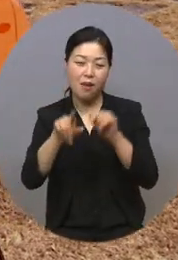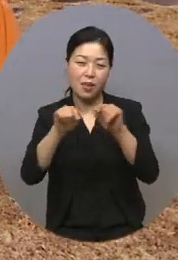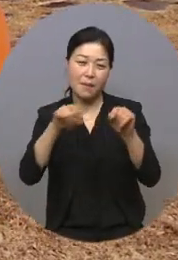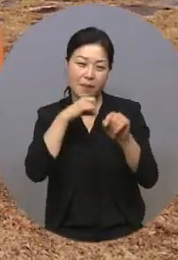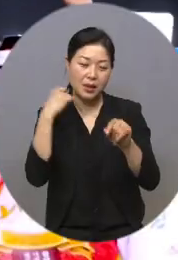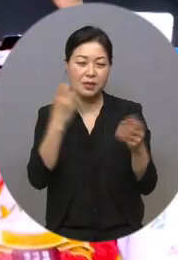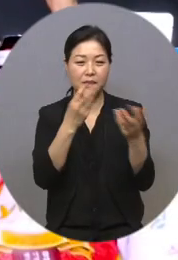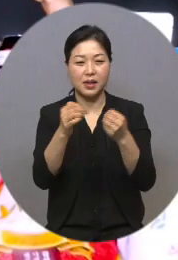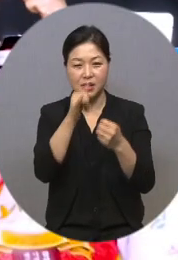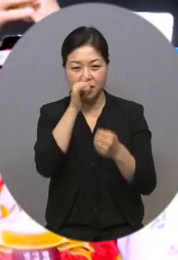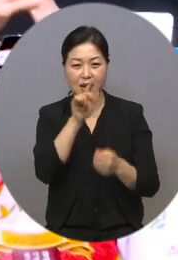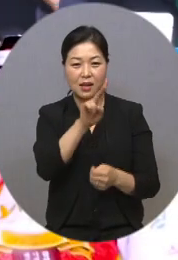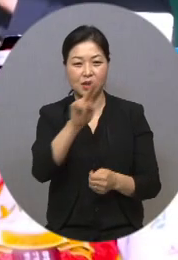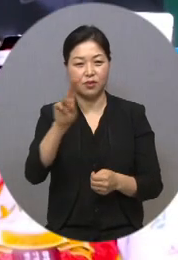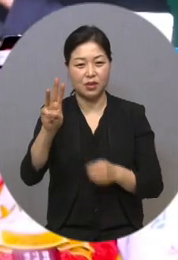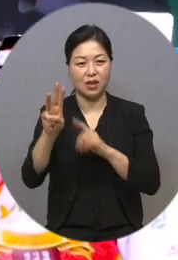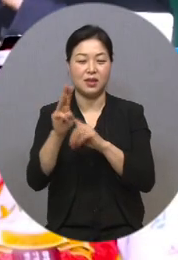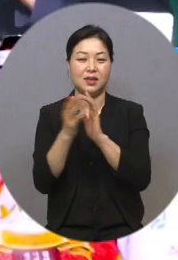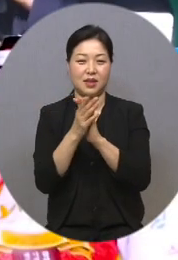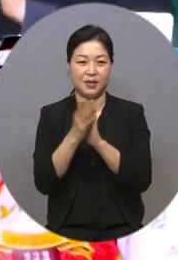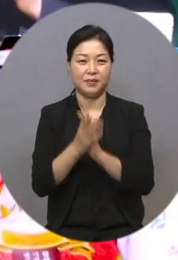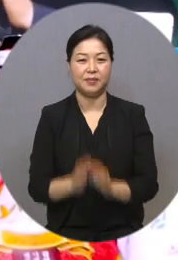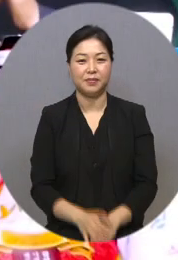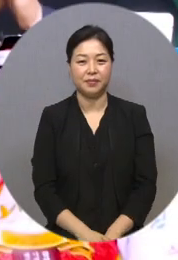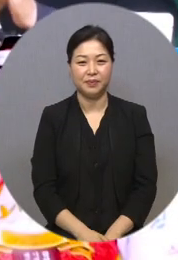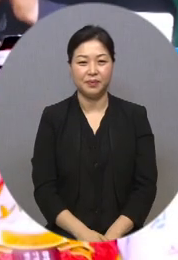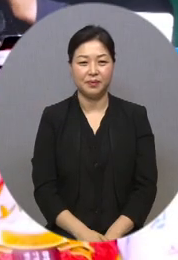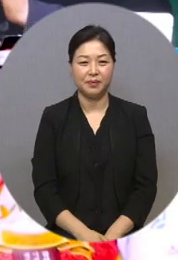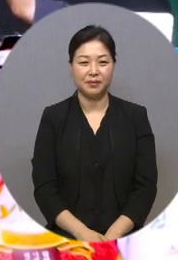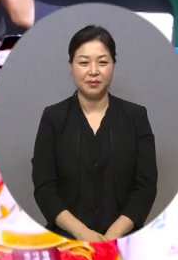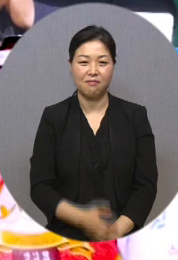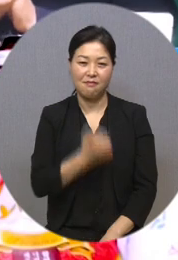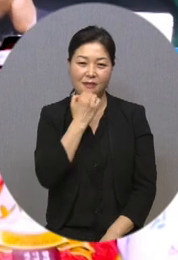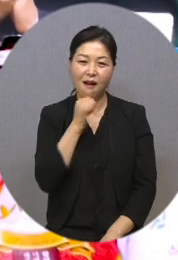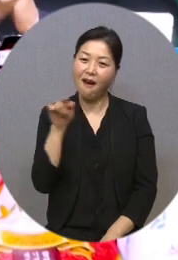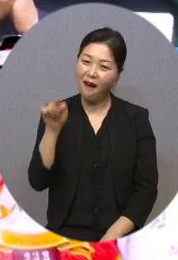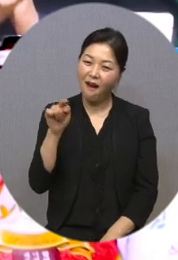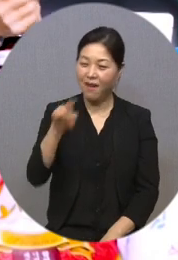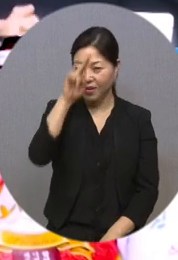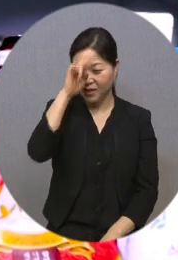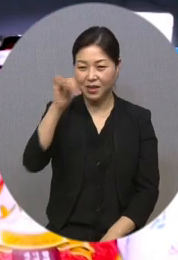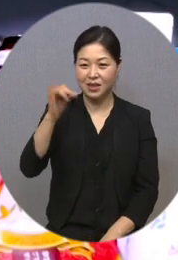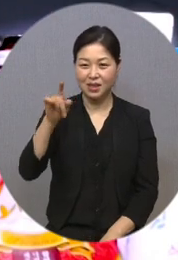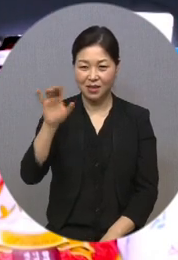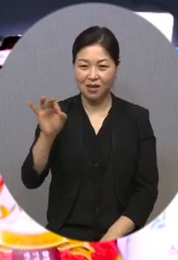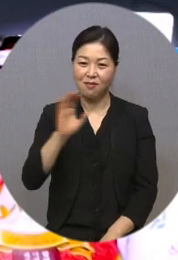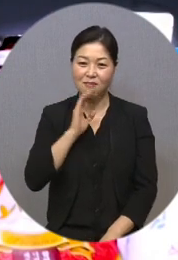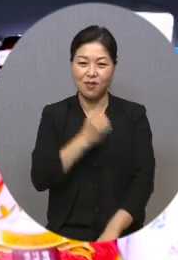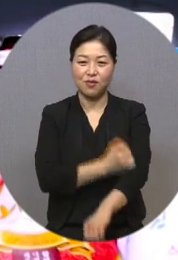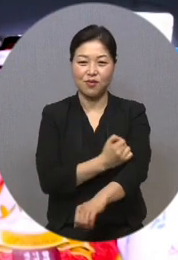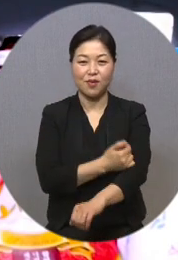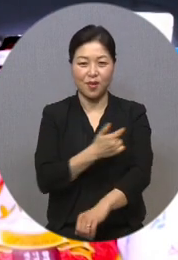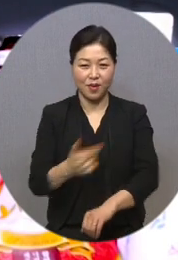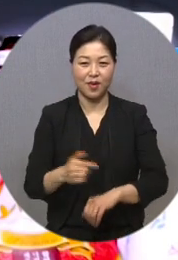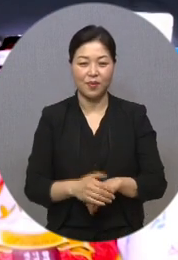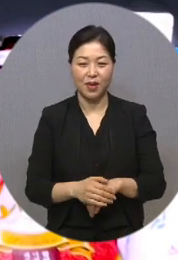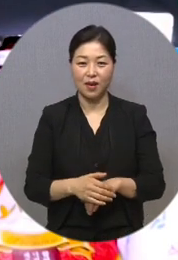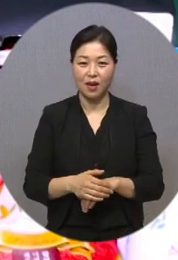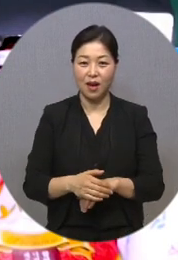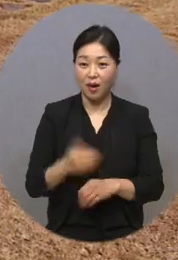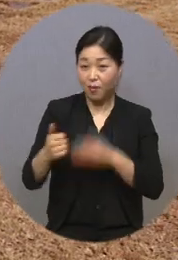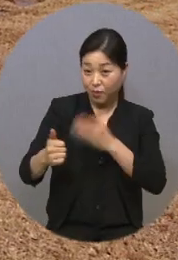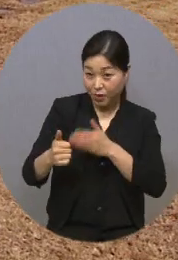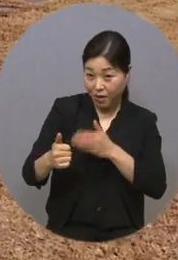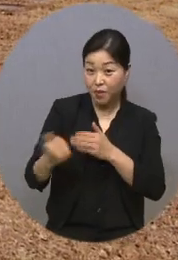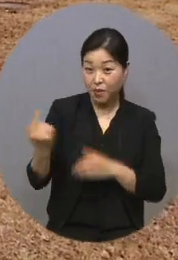둘 셋 짠. 와. 야 개그맨 우리 최기정 씨 수고하셨습니다. 언제든지 저희가 도움 청하면 올